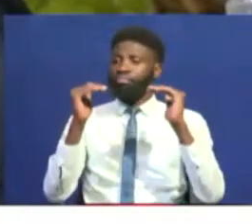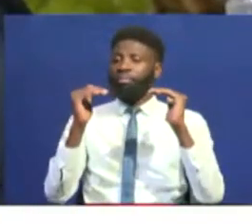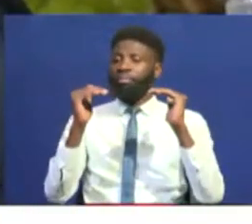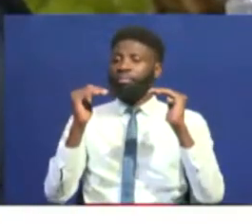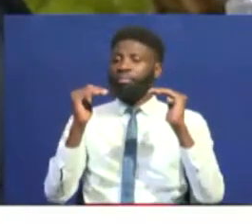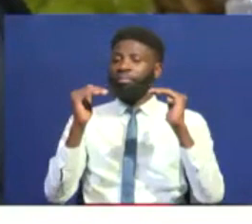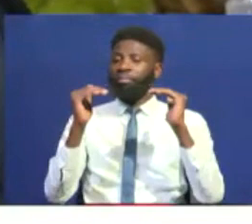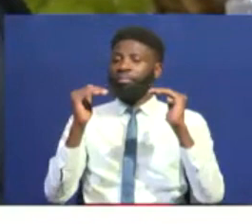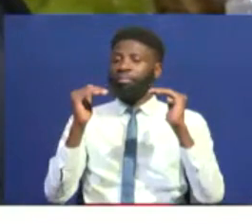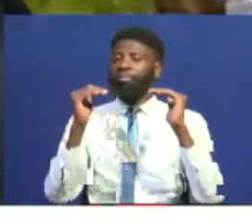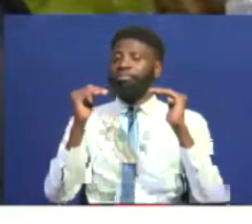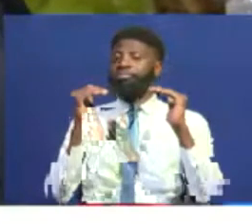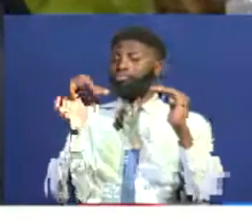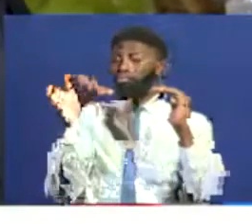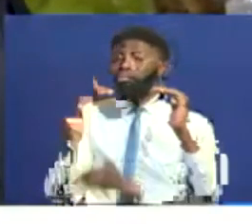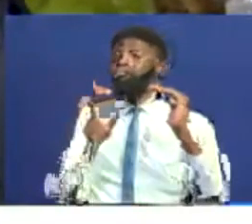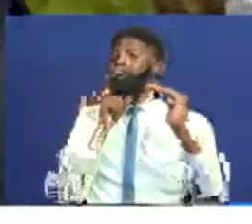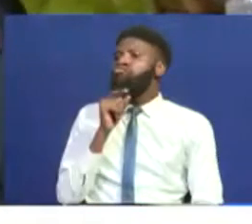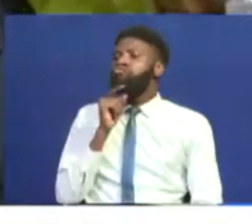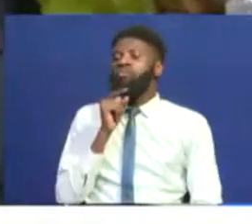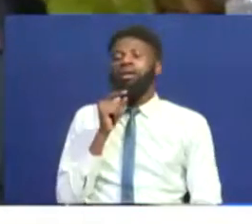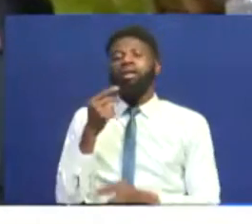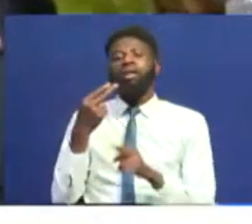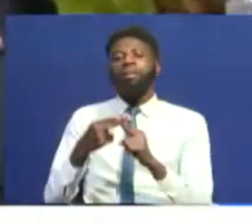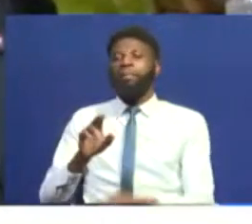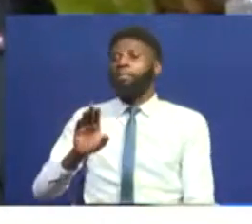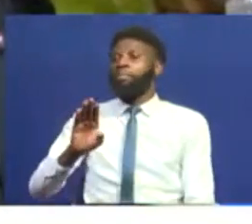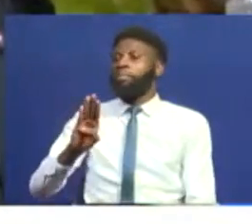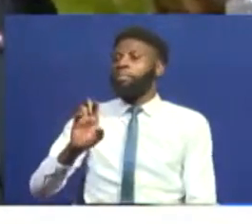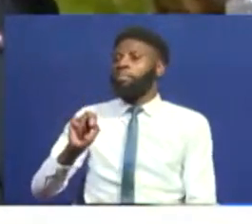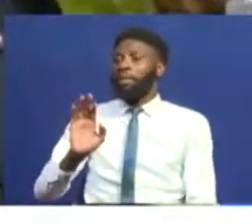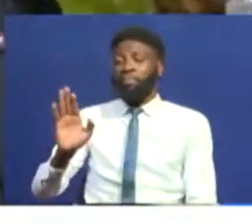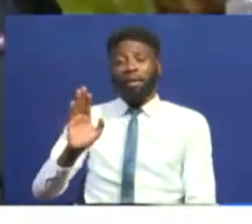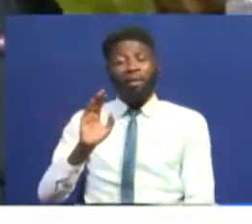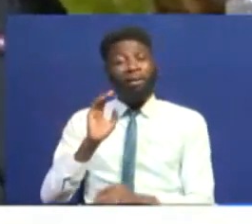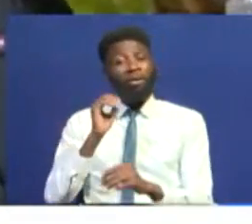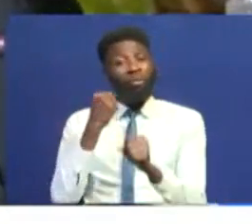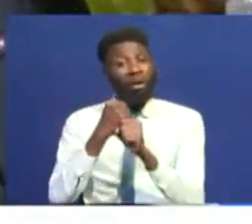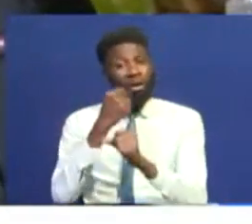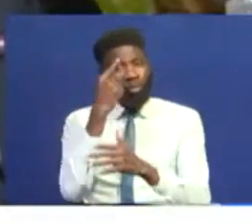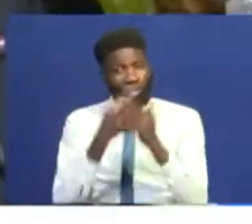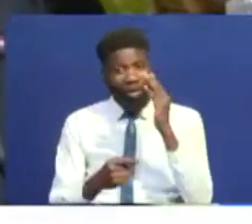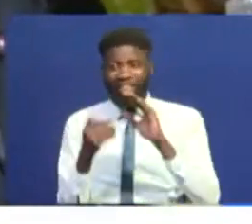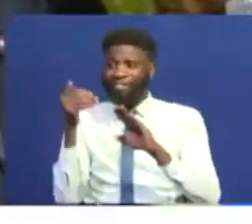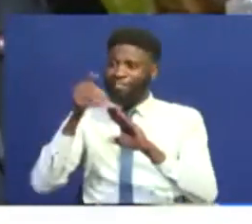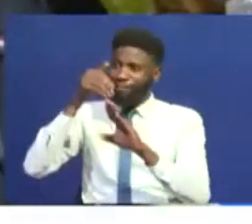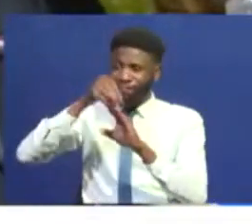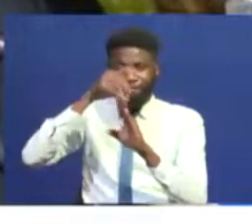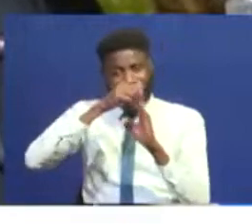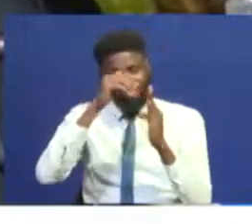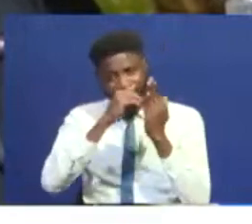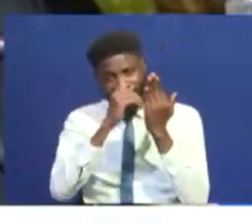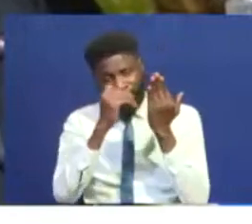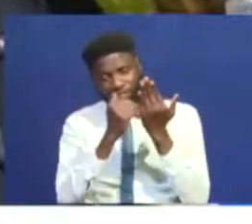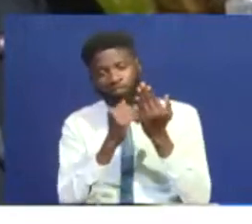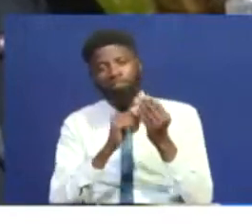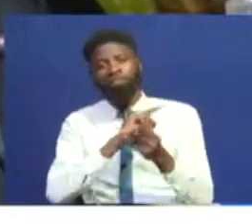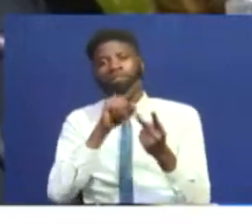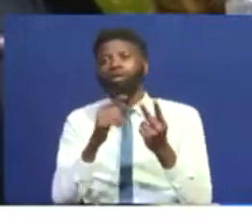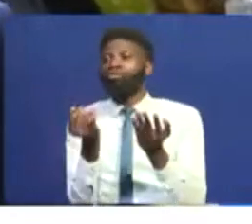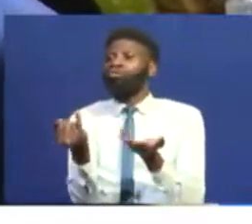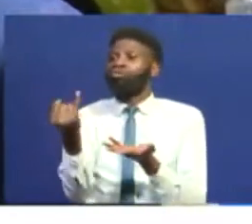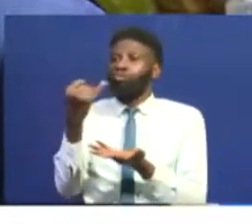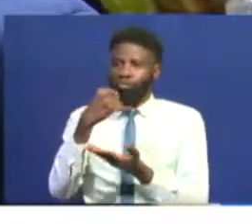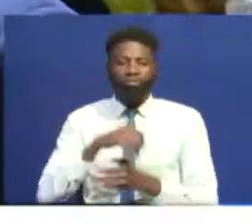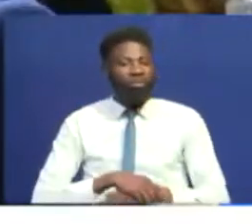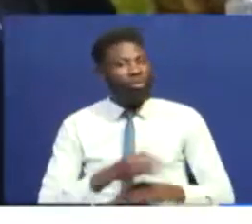Ben, baada ya uchoraji na utengenezaji tunu katika soko la Mariro jijini Nairobi. Karibu kwenye